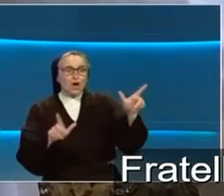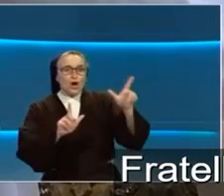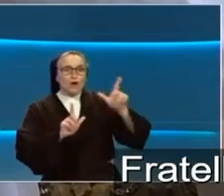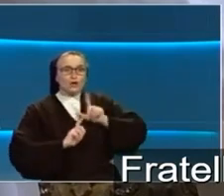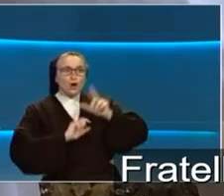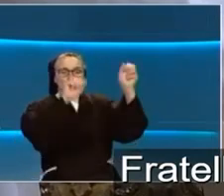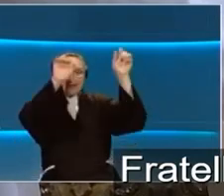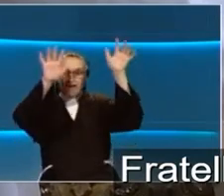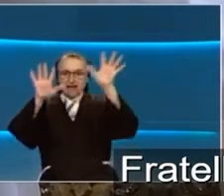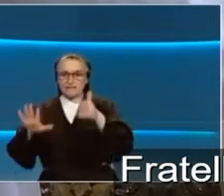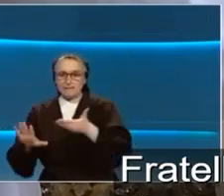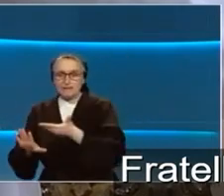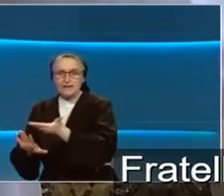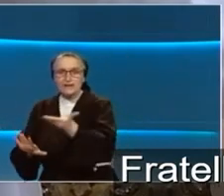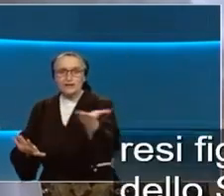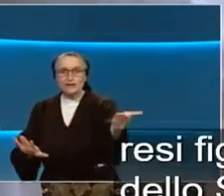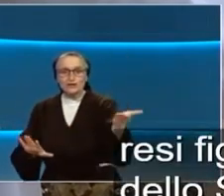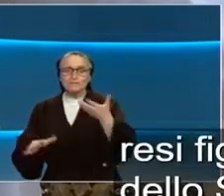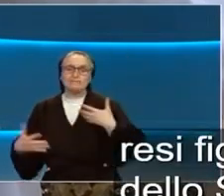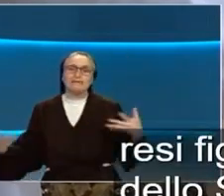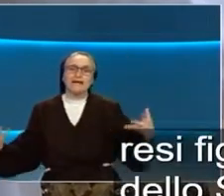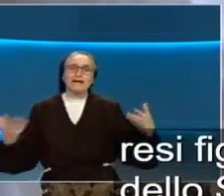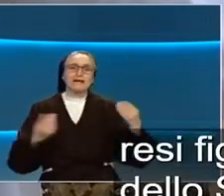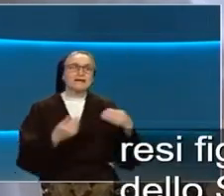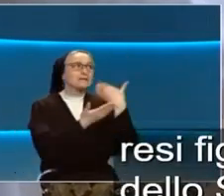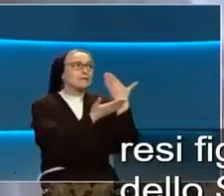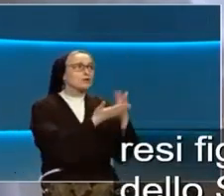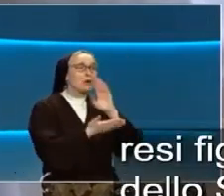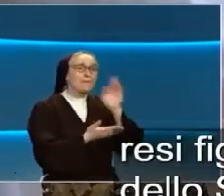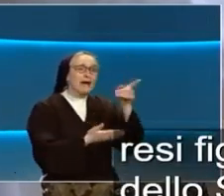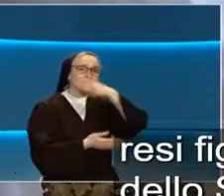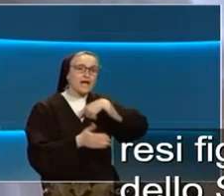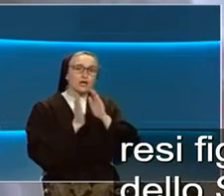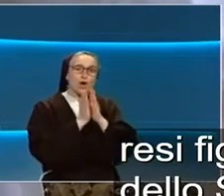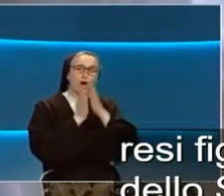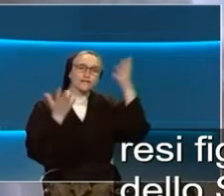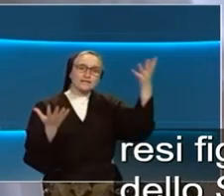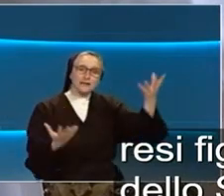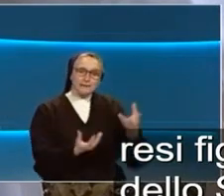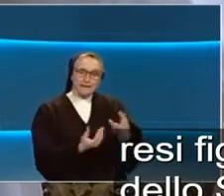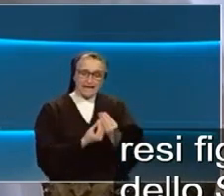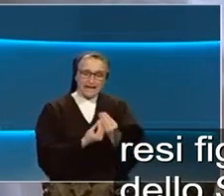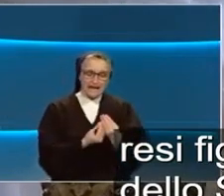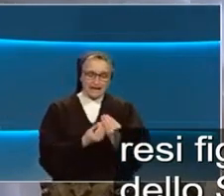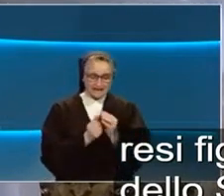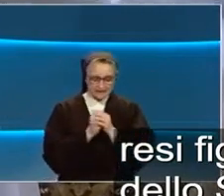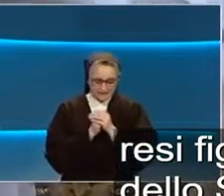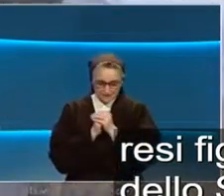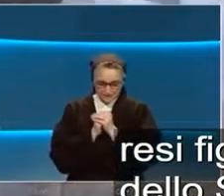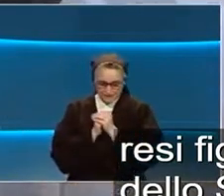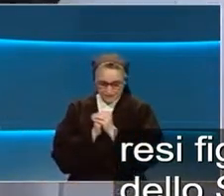dello Spirito, rivolgiamo al Padre la nostra fiduciosa preghiera.